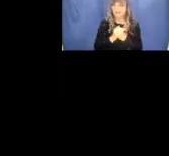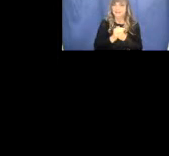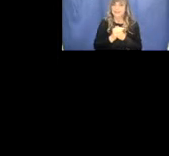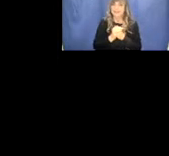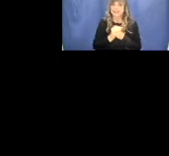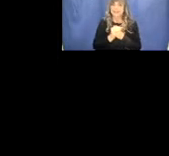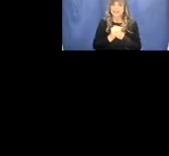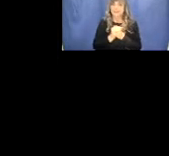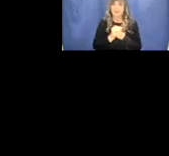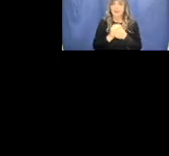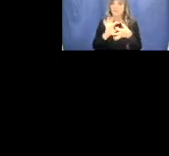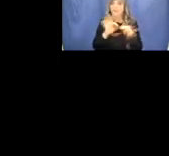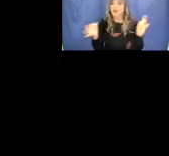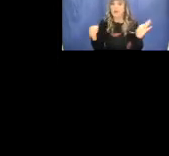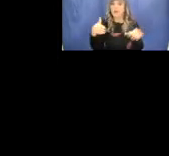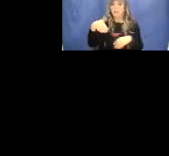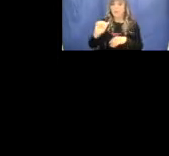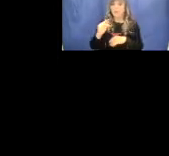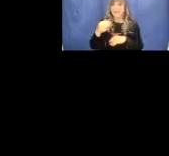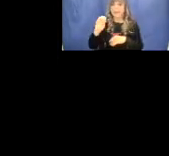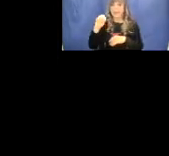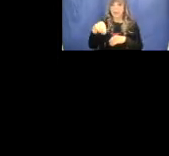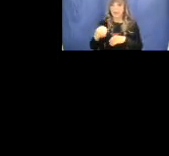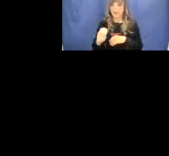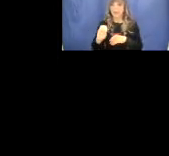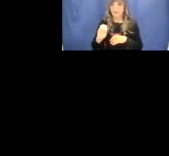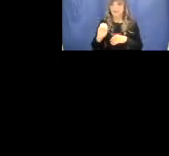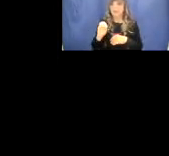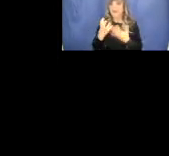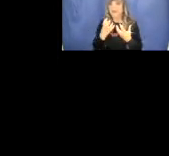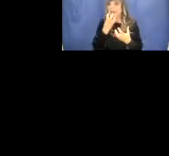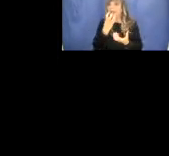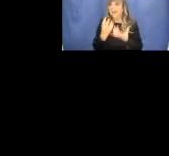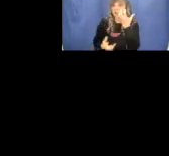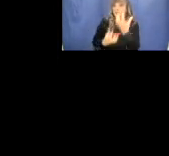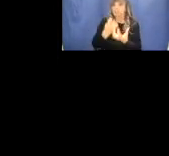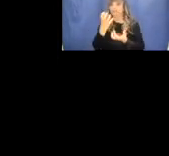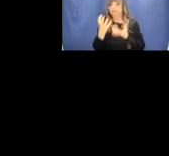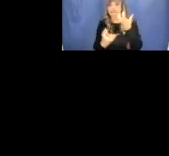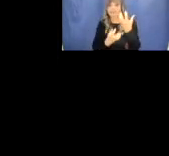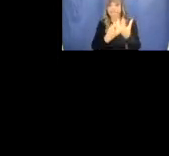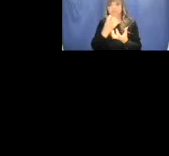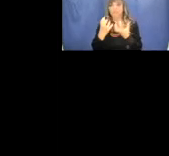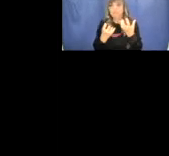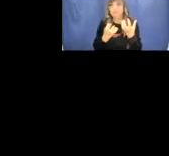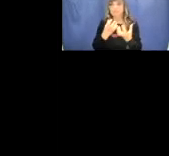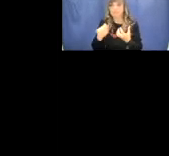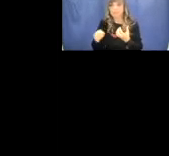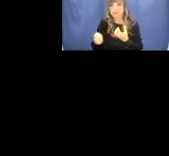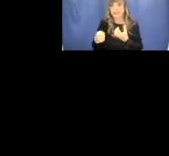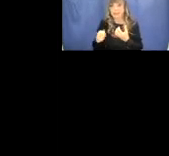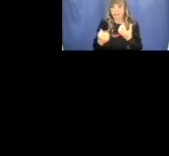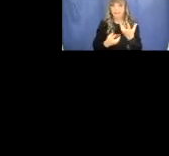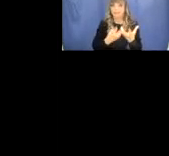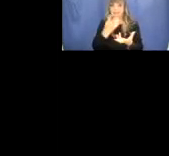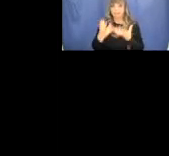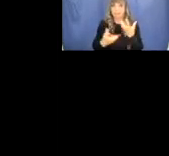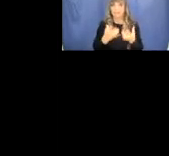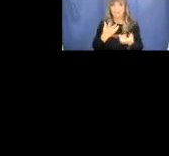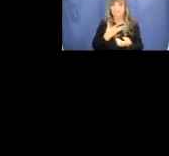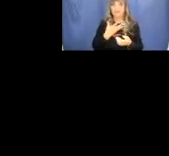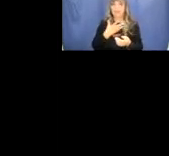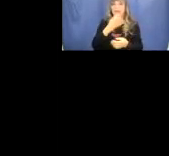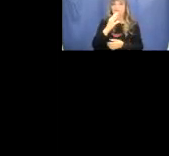metano che brucia nelle caldaie a questa descrizione chimica ch4